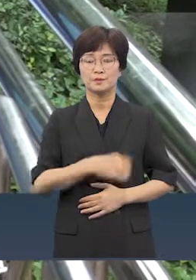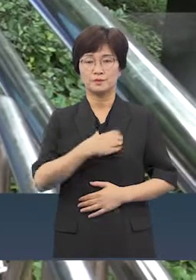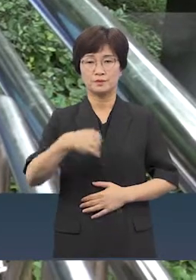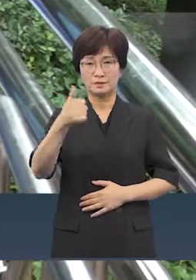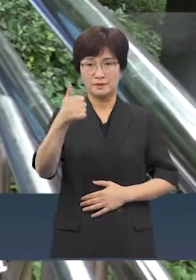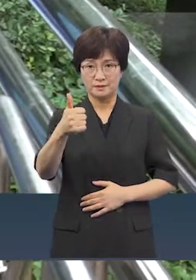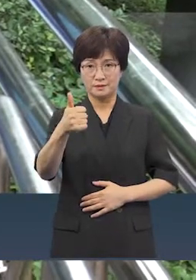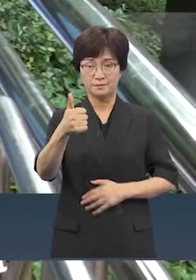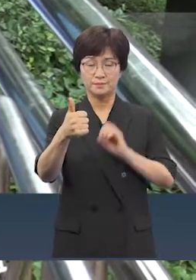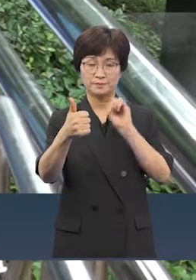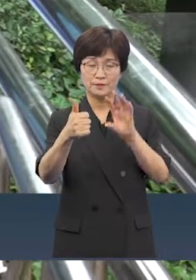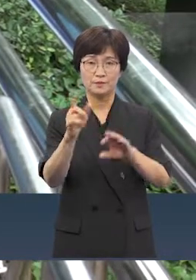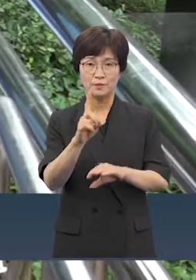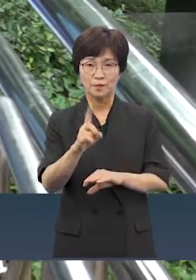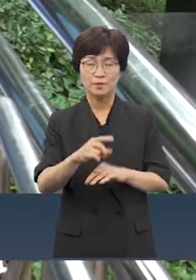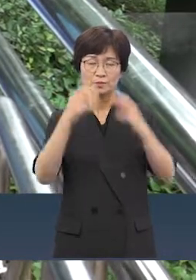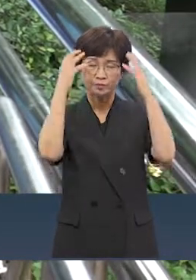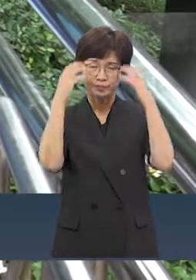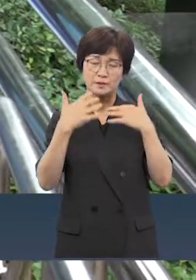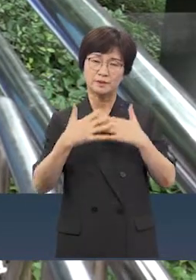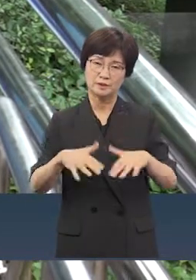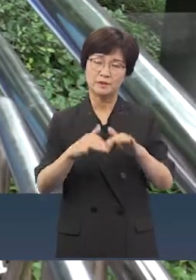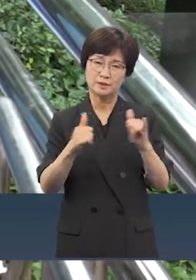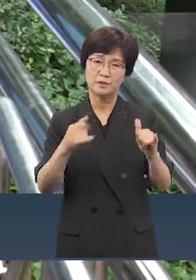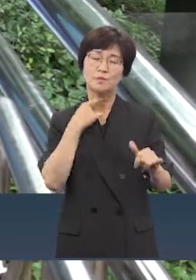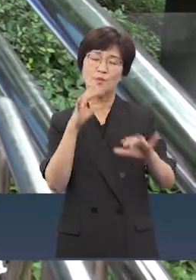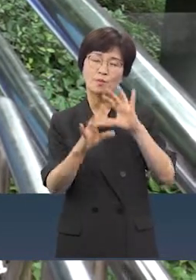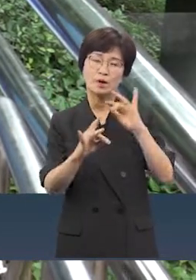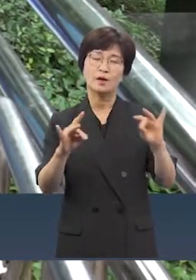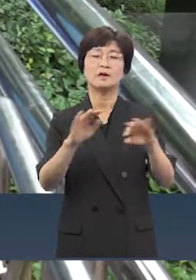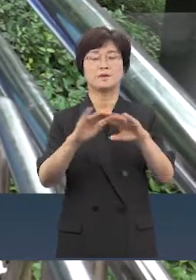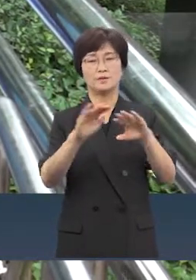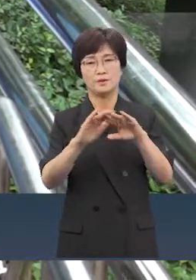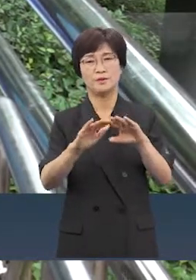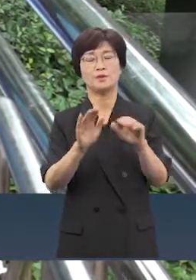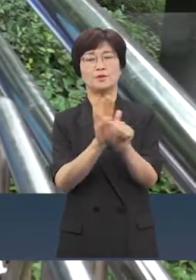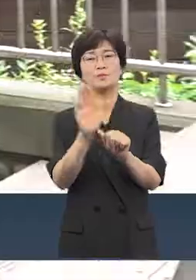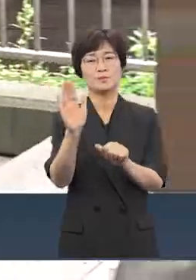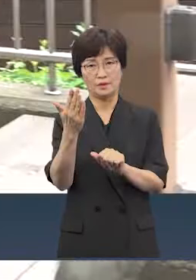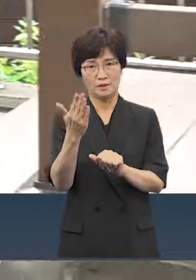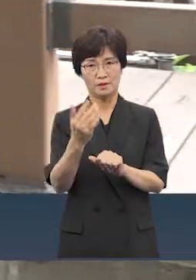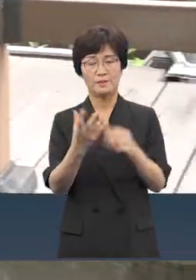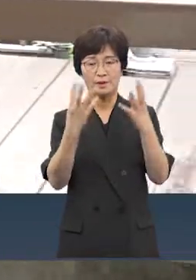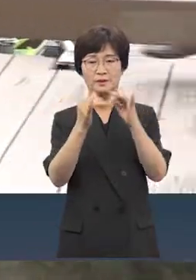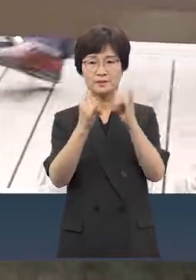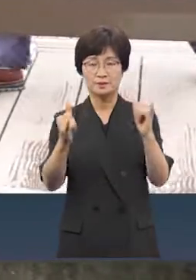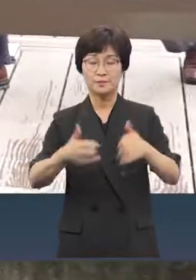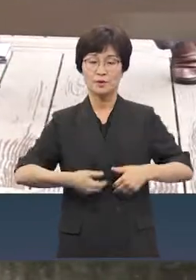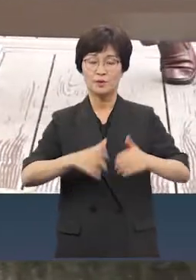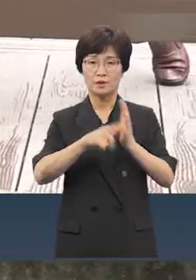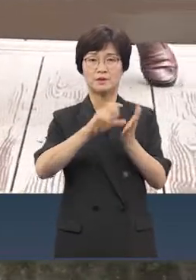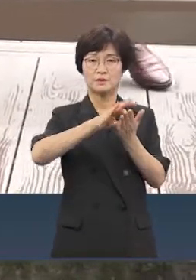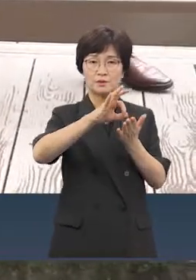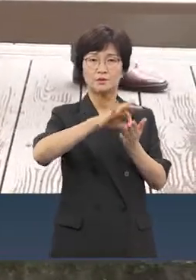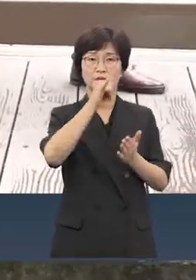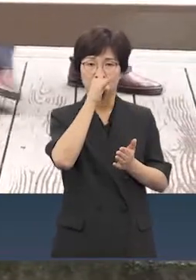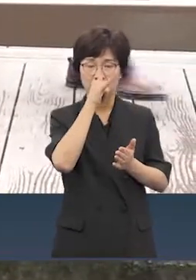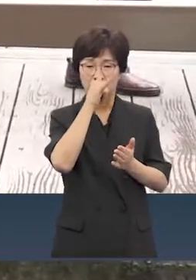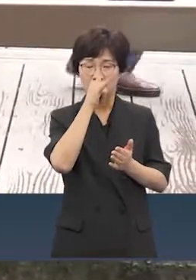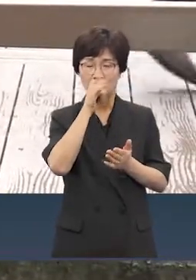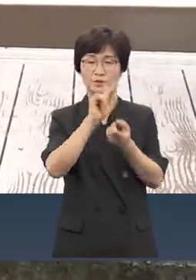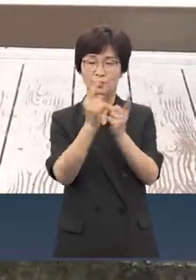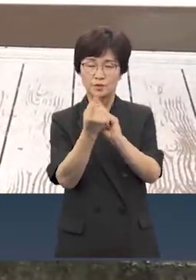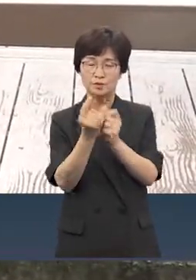량 동대문 구청장은 무더위에 지친 국민들의 갈증해소에 도움이 되길 바라며 많은 구민들이 필요 시에 사용할 수 있도록